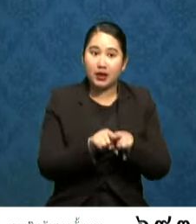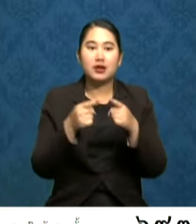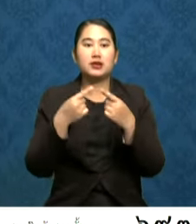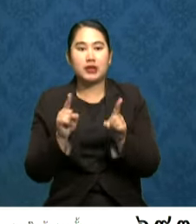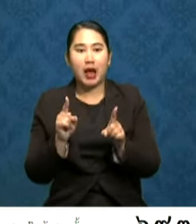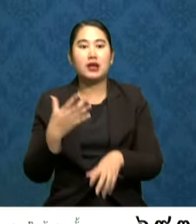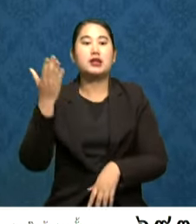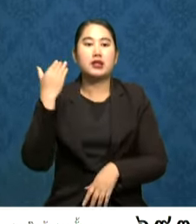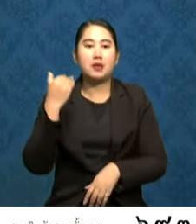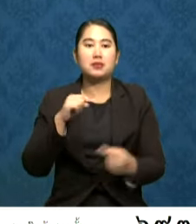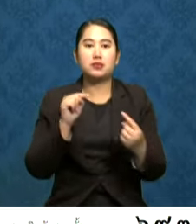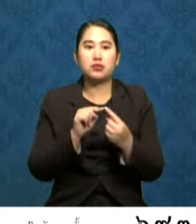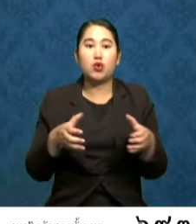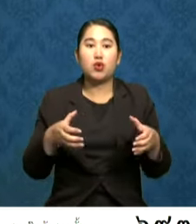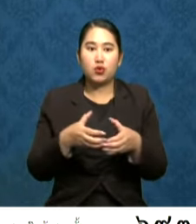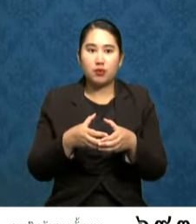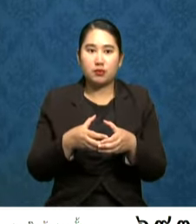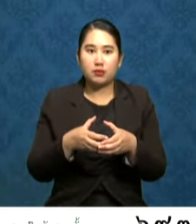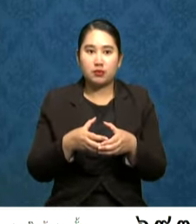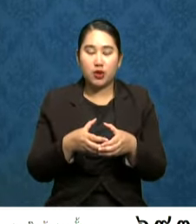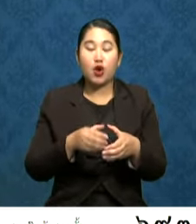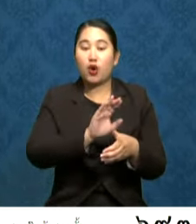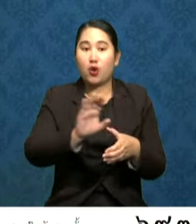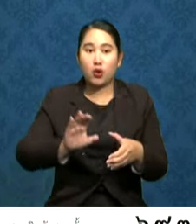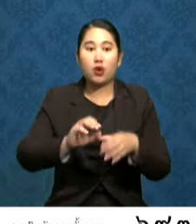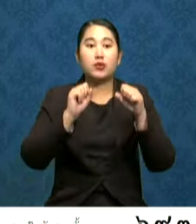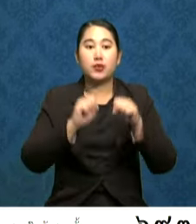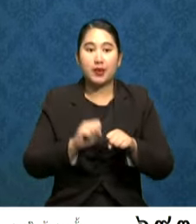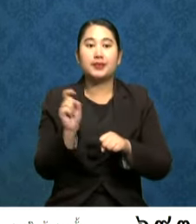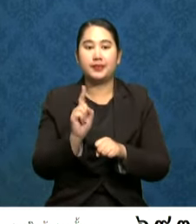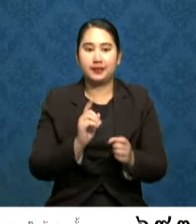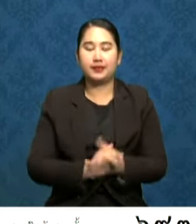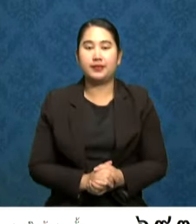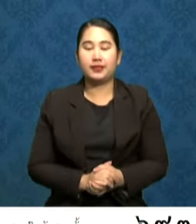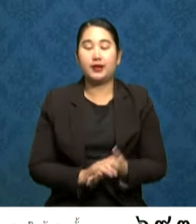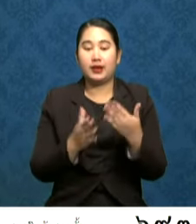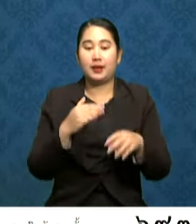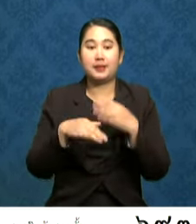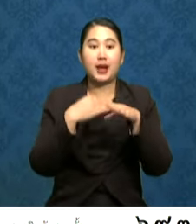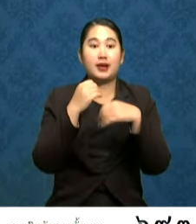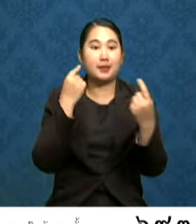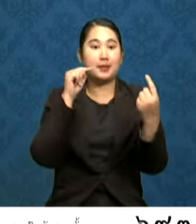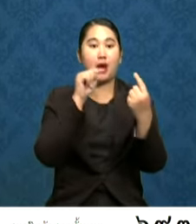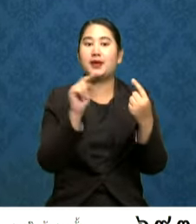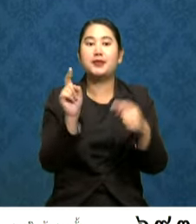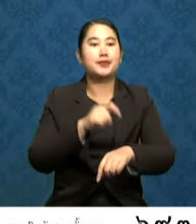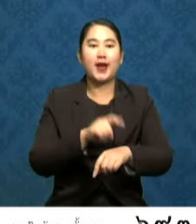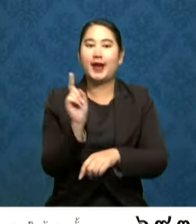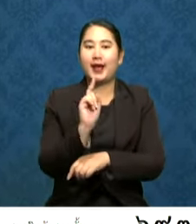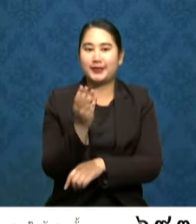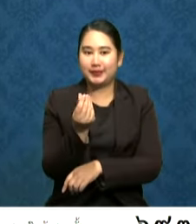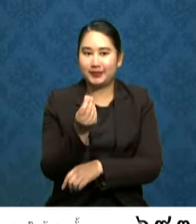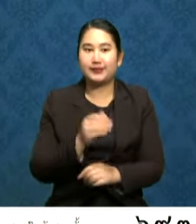สัญญากับผู้ร่วมเดินทางหรือว่าโหตรของพวกเขาไว้อย่างไรค่ะและจะเดินทางไปถึงเป้าหมายเมื่อไหร่ค่ะท่าน